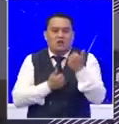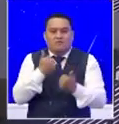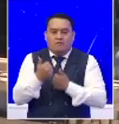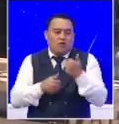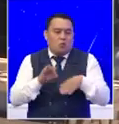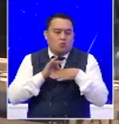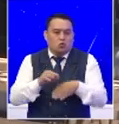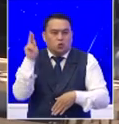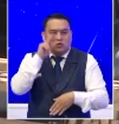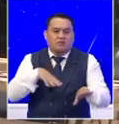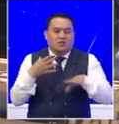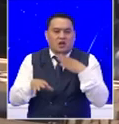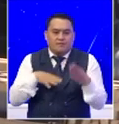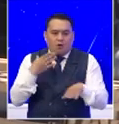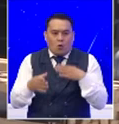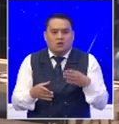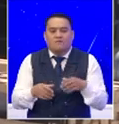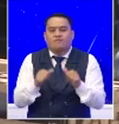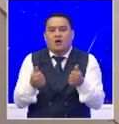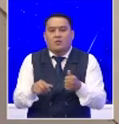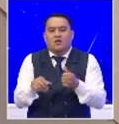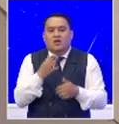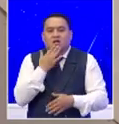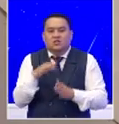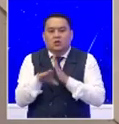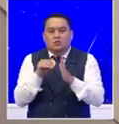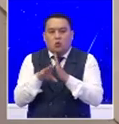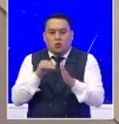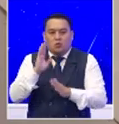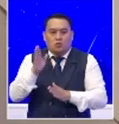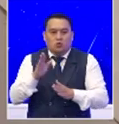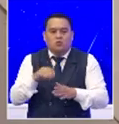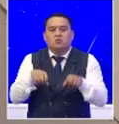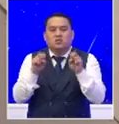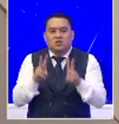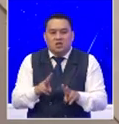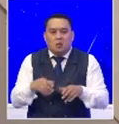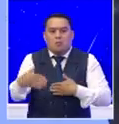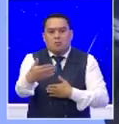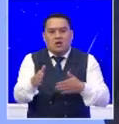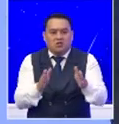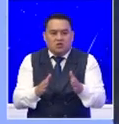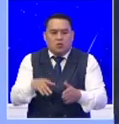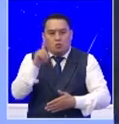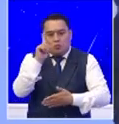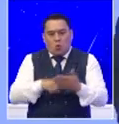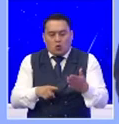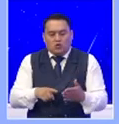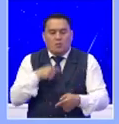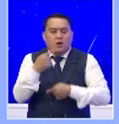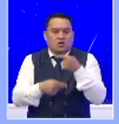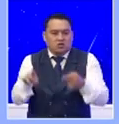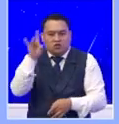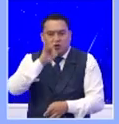будут проводиться учебно-тренировочные сборы, а также формироваться национальная сборная страны. Специалисты уверяют, что за этим бассейном будущее, где вырастет не одно